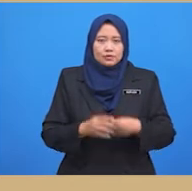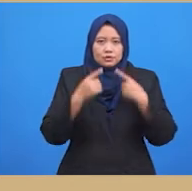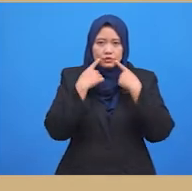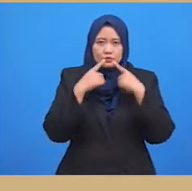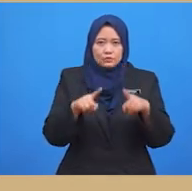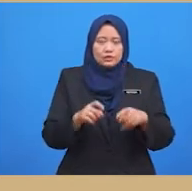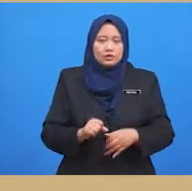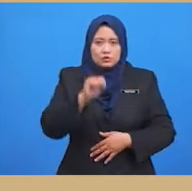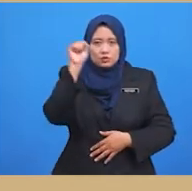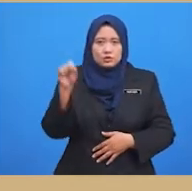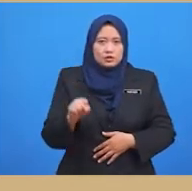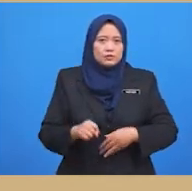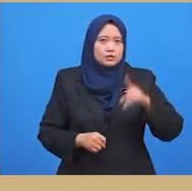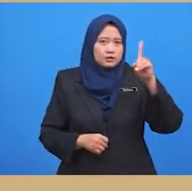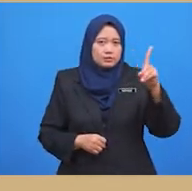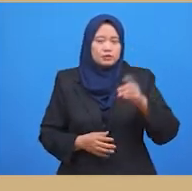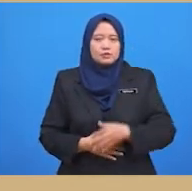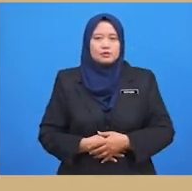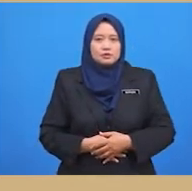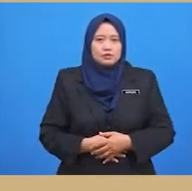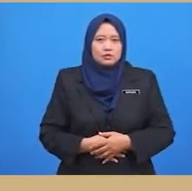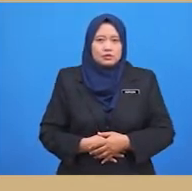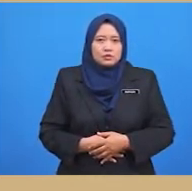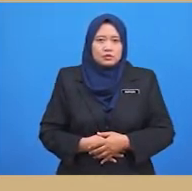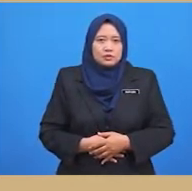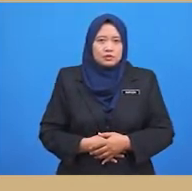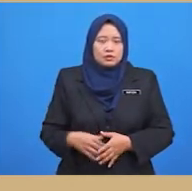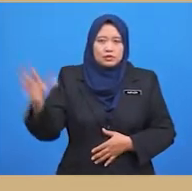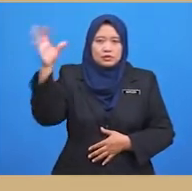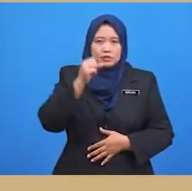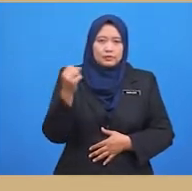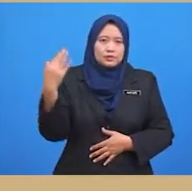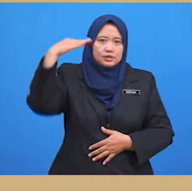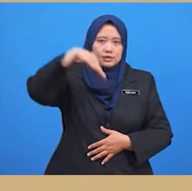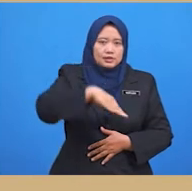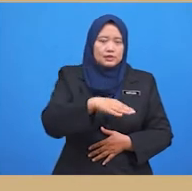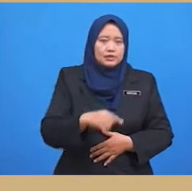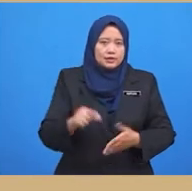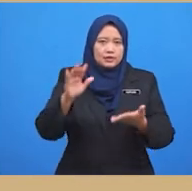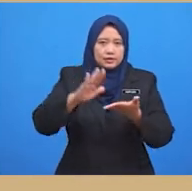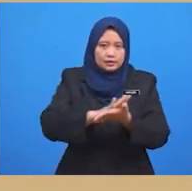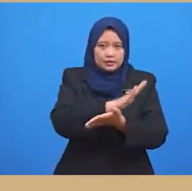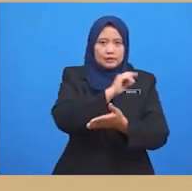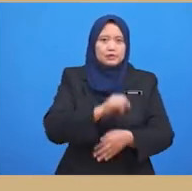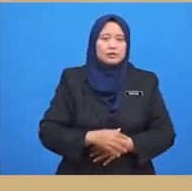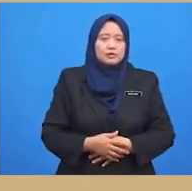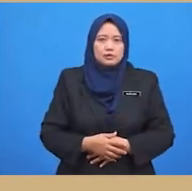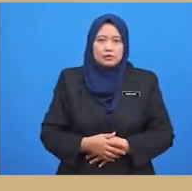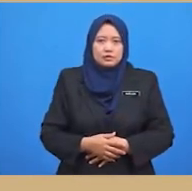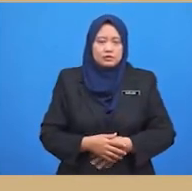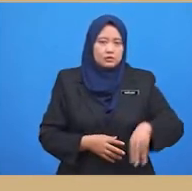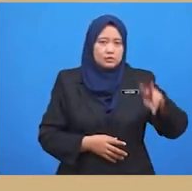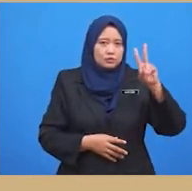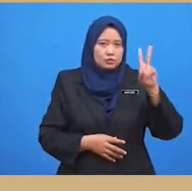Jawapan bagi soalan yang pertama adalah grab, slide, glide. Jawapan